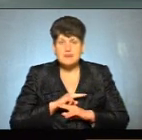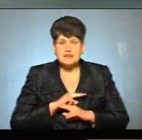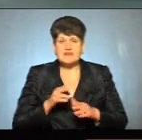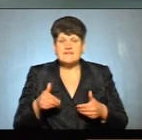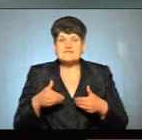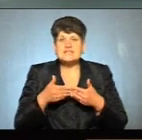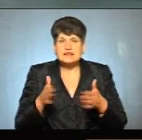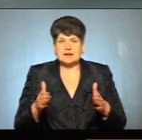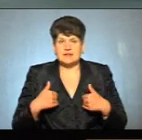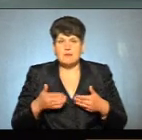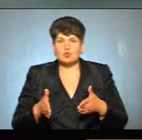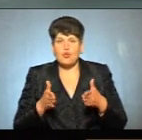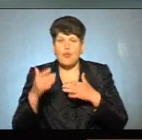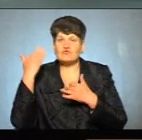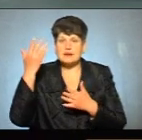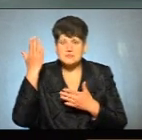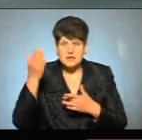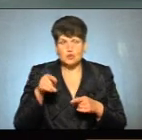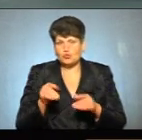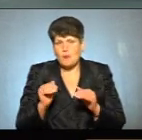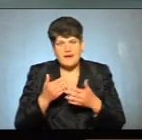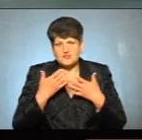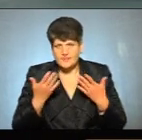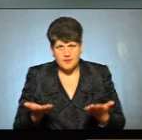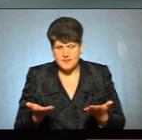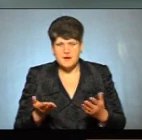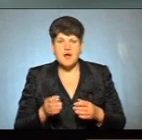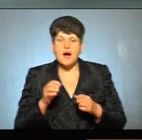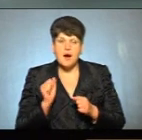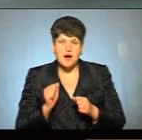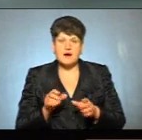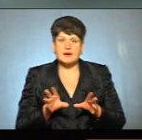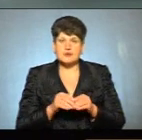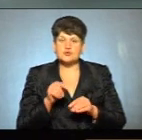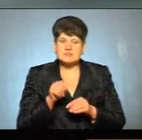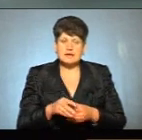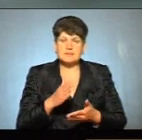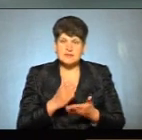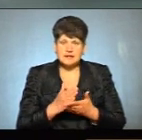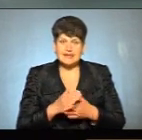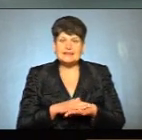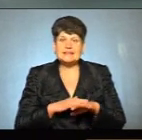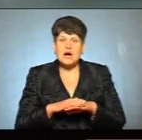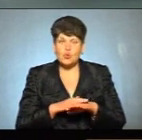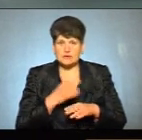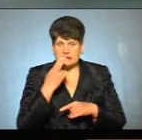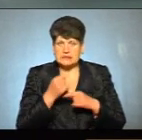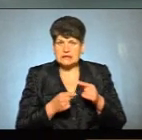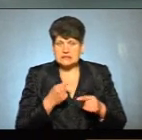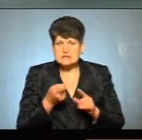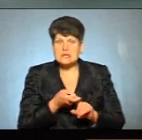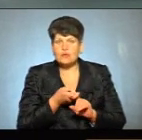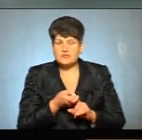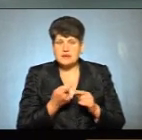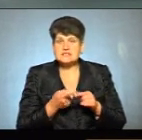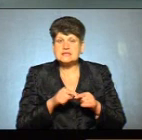і тут, звичайно, що жодних обмежень немає. Разом з тим є цілий ряд народних традицій, які пов'язані з